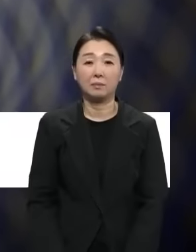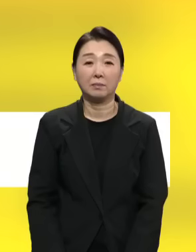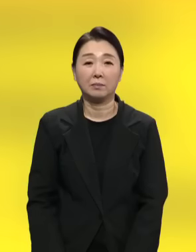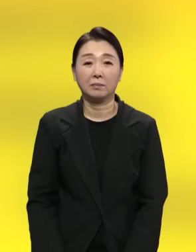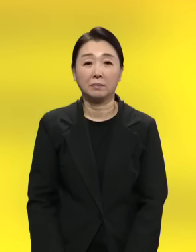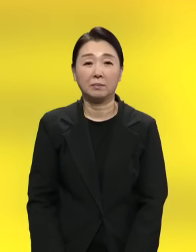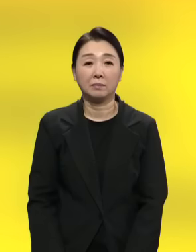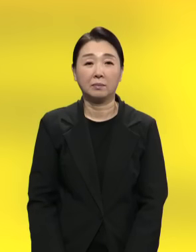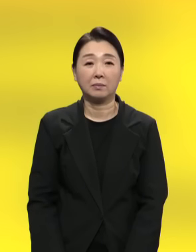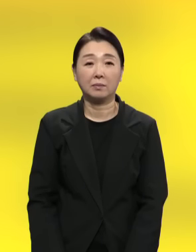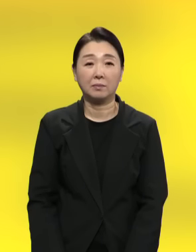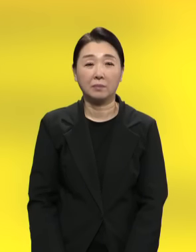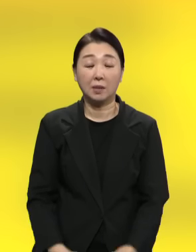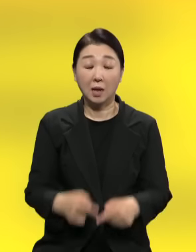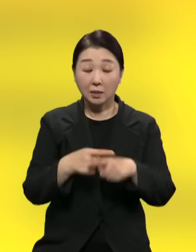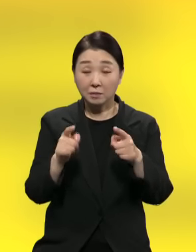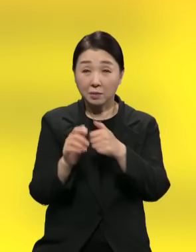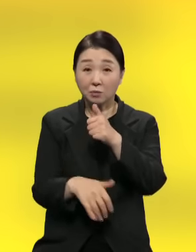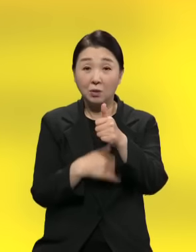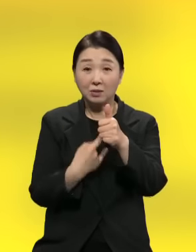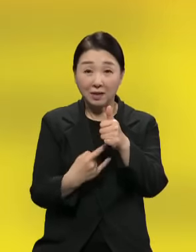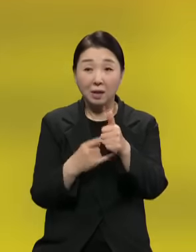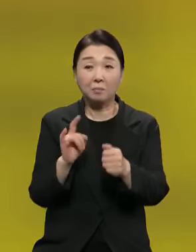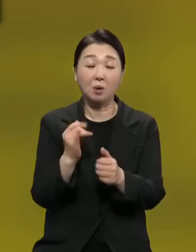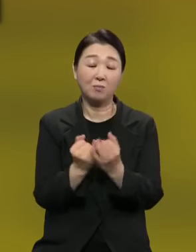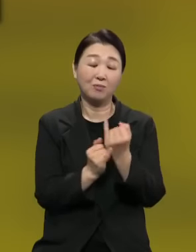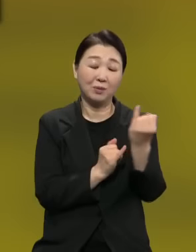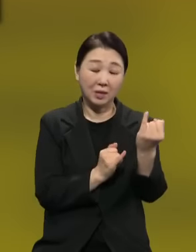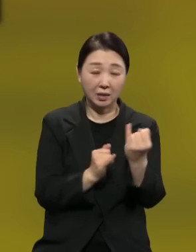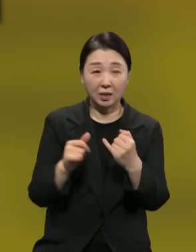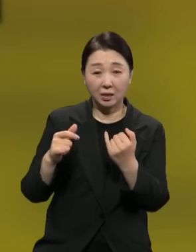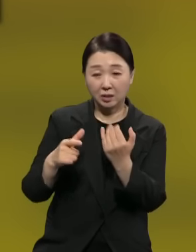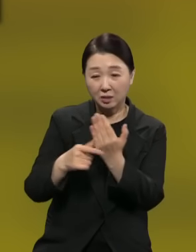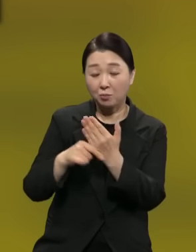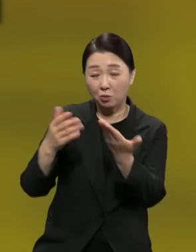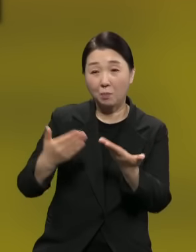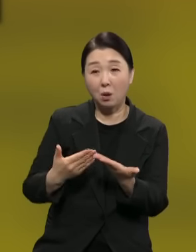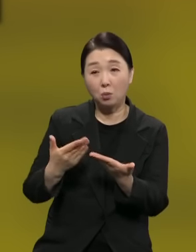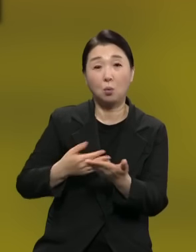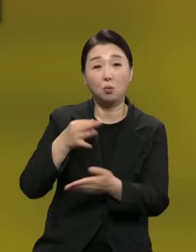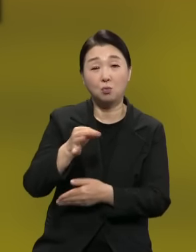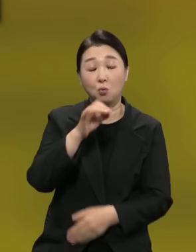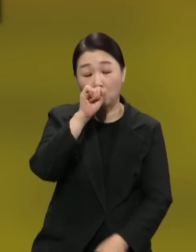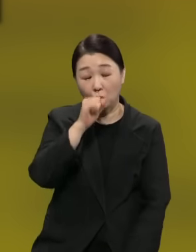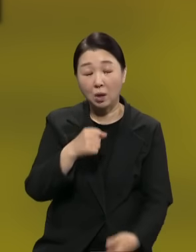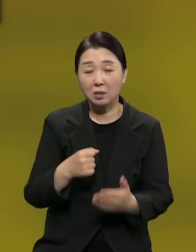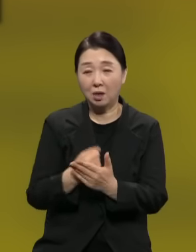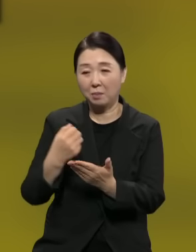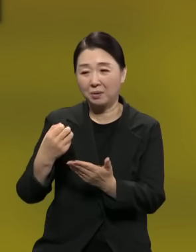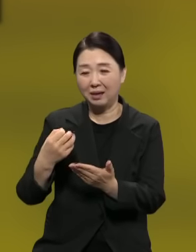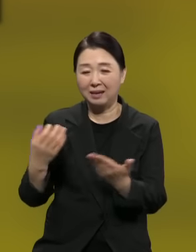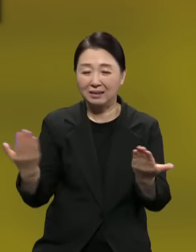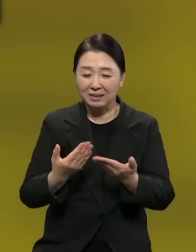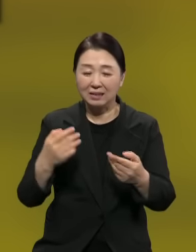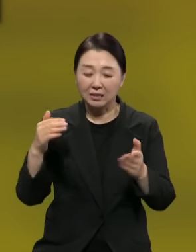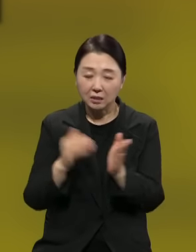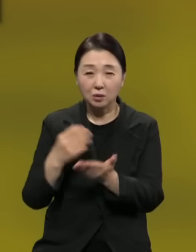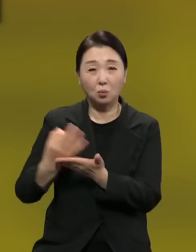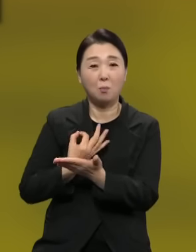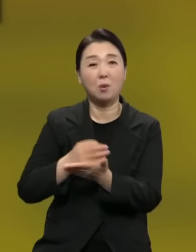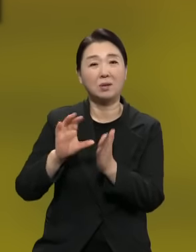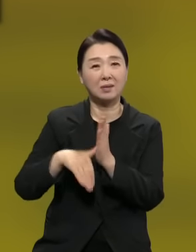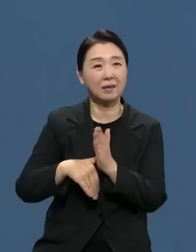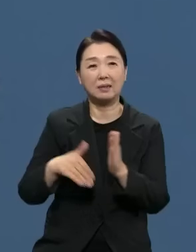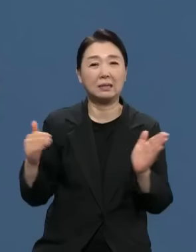만들어졌습니다 한 심사위원은 부인에게 상품권도 받고 돈도 주고 좋다거나래 돈 버는 시대는 지났다고 말하기도